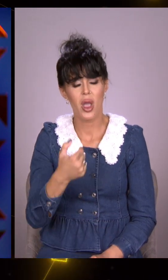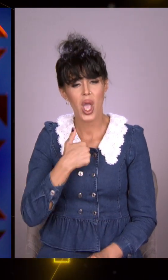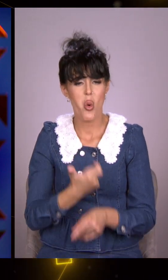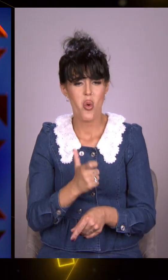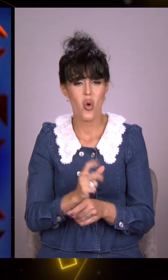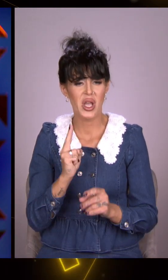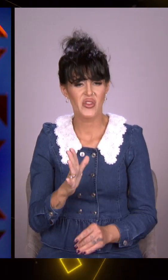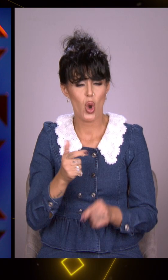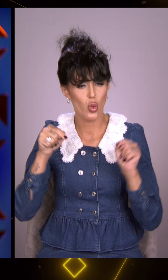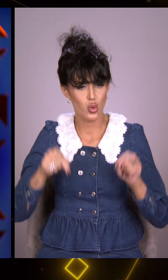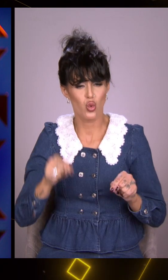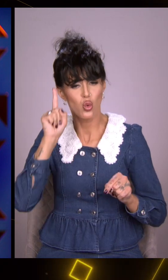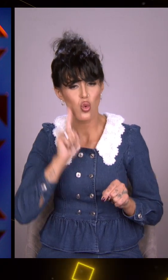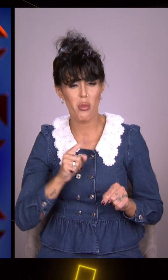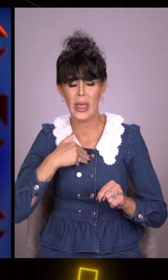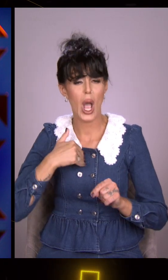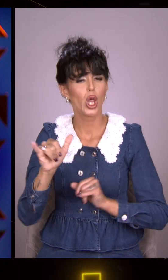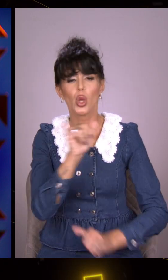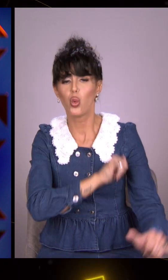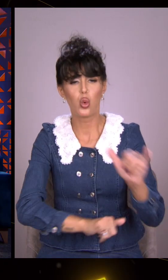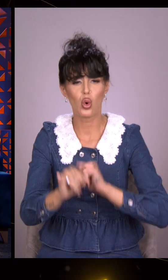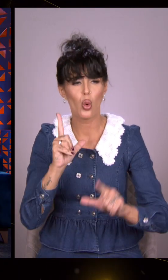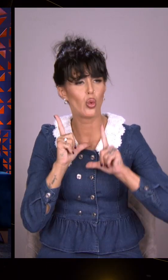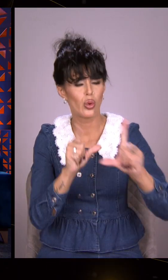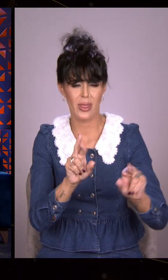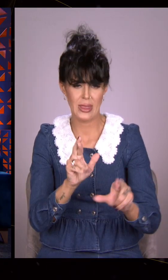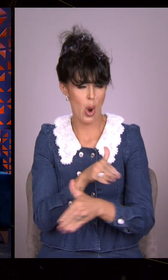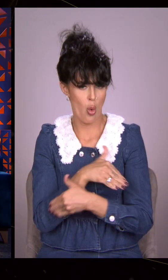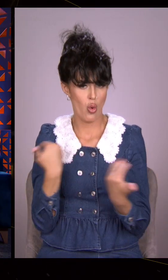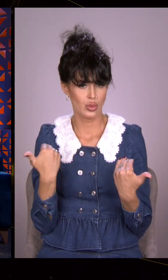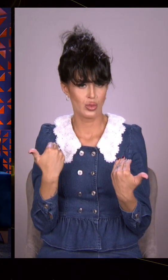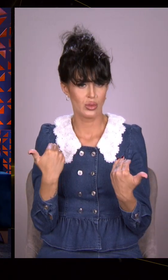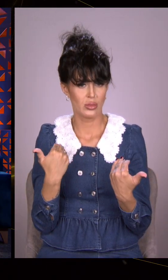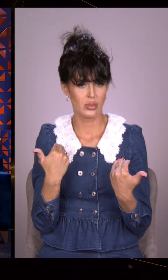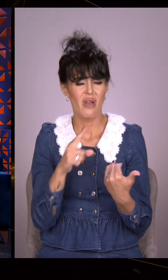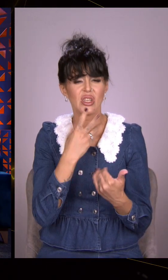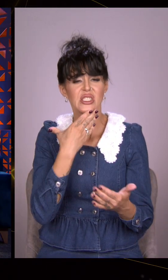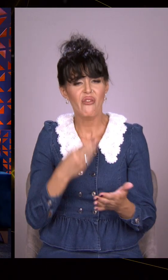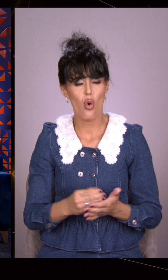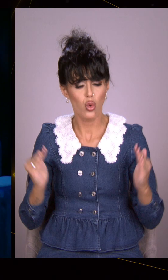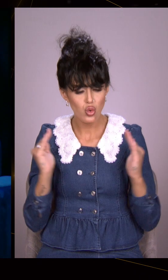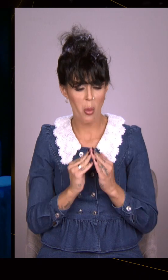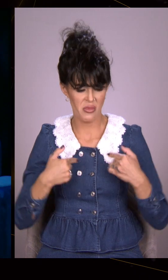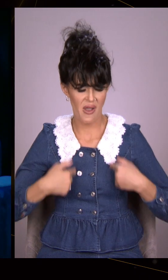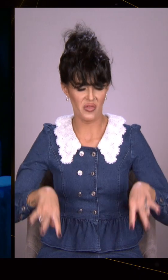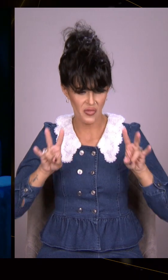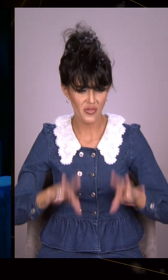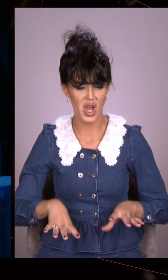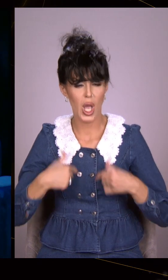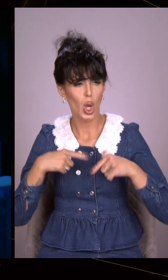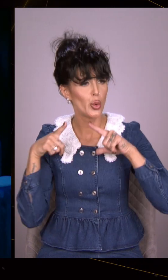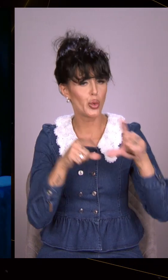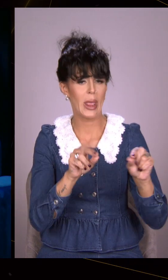вона не хотіла нікуди виїжджати. Вона просто не хотіла виїжджати з свого дому. З свого дому. А коли